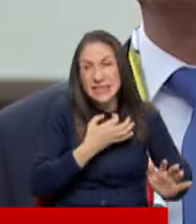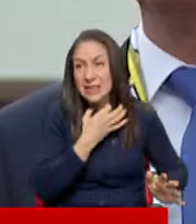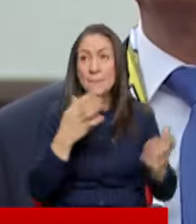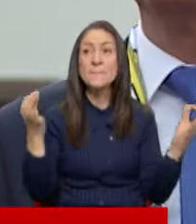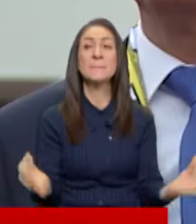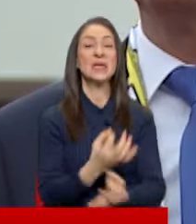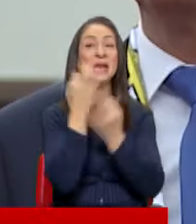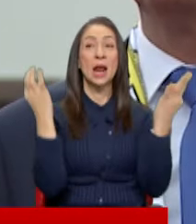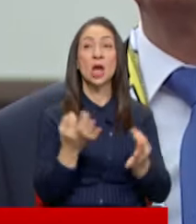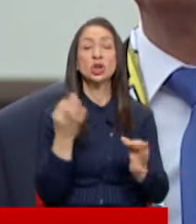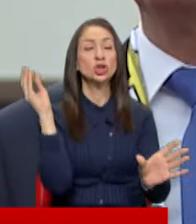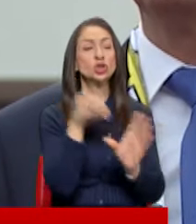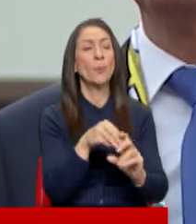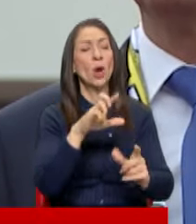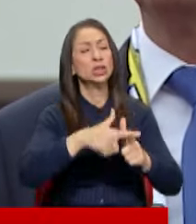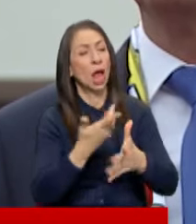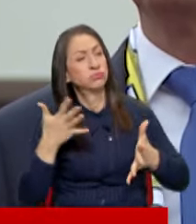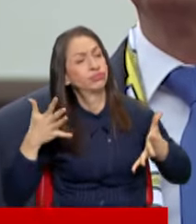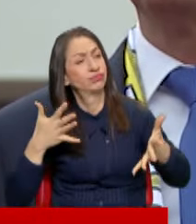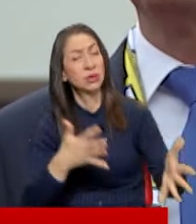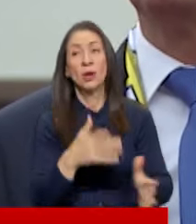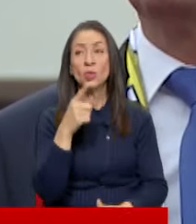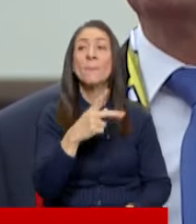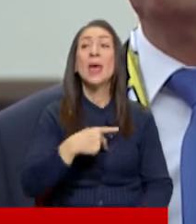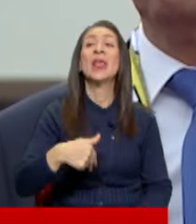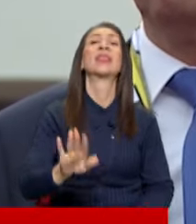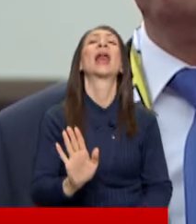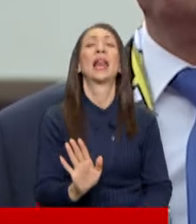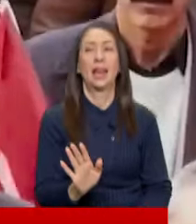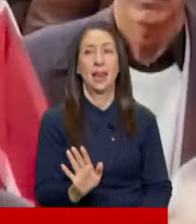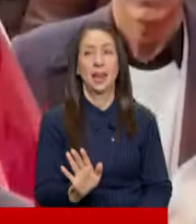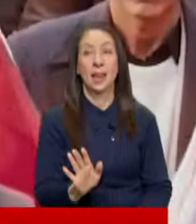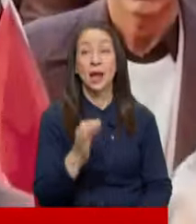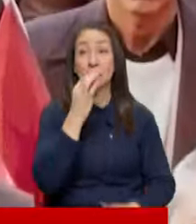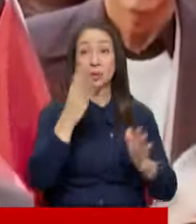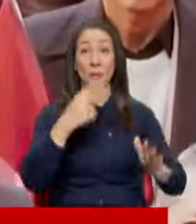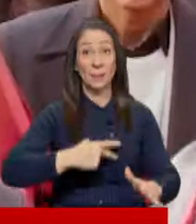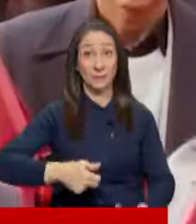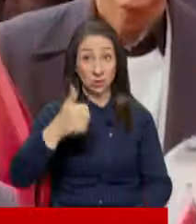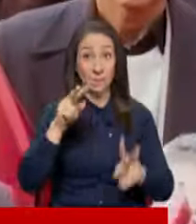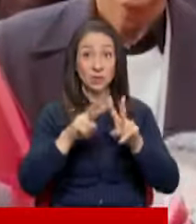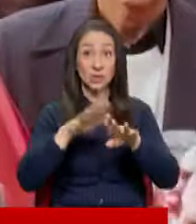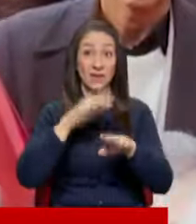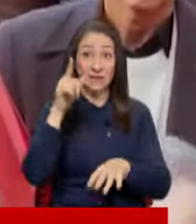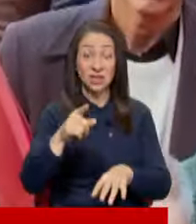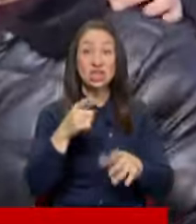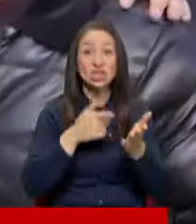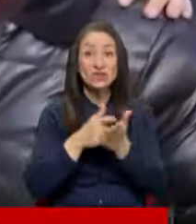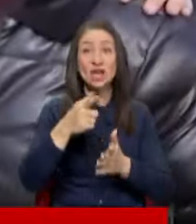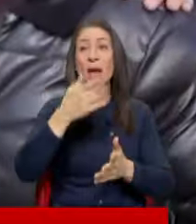milyarları Çöp projeleri Gömü bunun adı belediyecilik falan değildir Ankara Büyükşehir Belediye Başkanı manaş